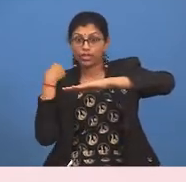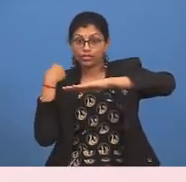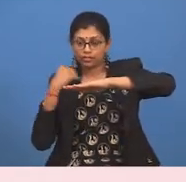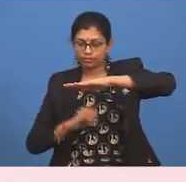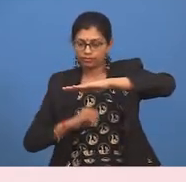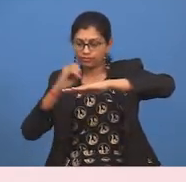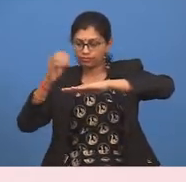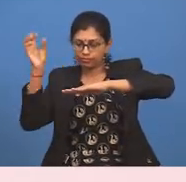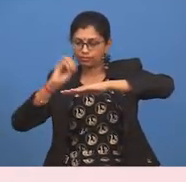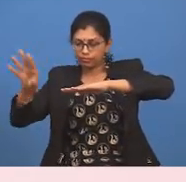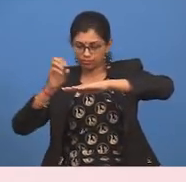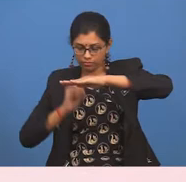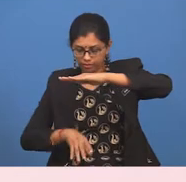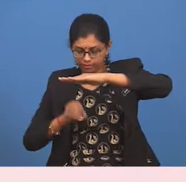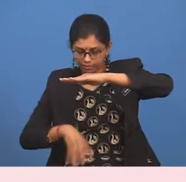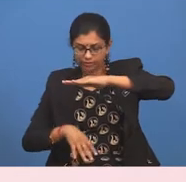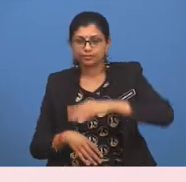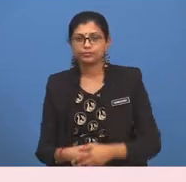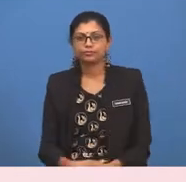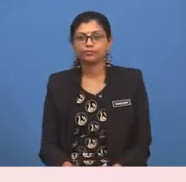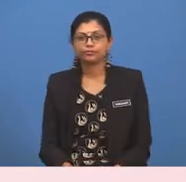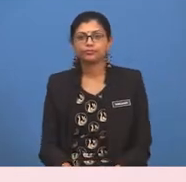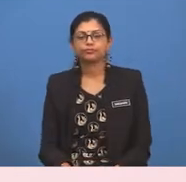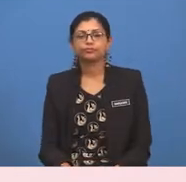berada pada 120.